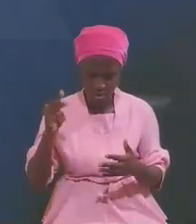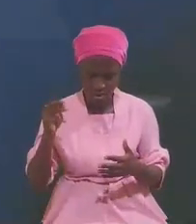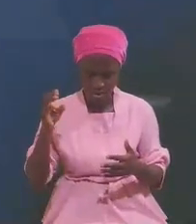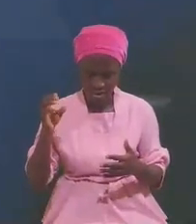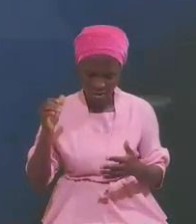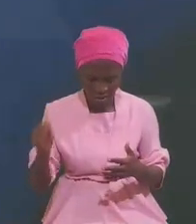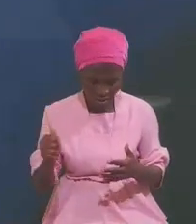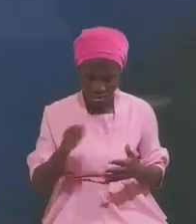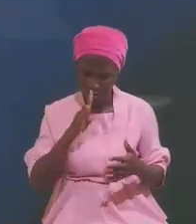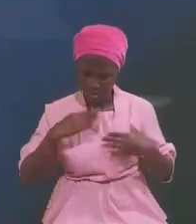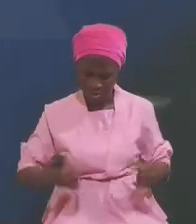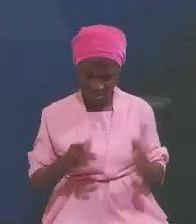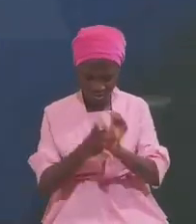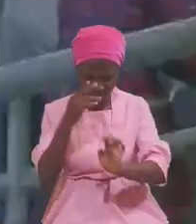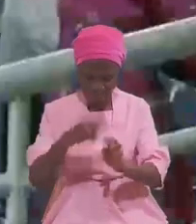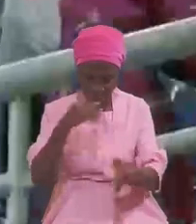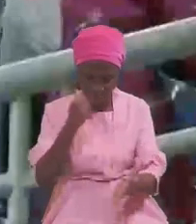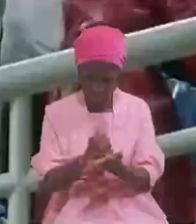sois guéri au nom de Jésus-Christ.